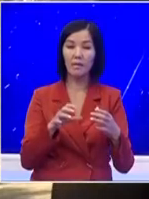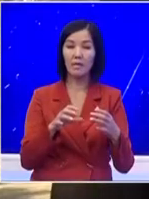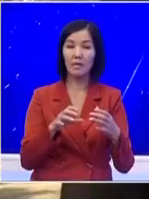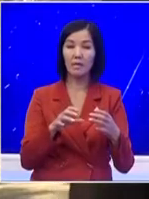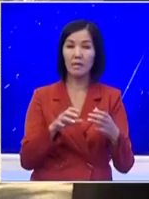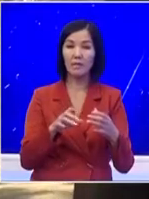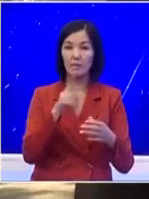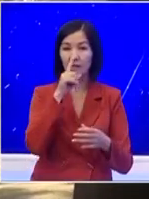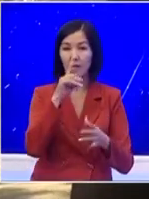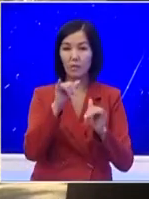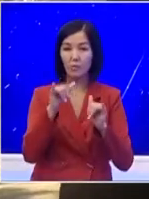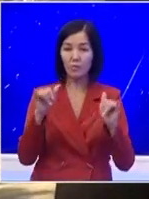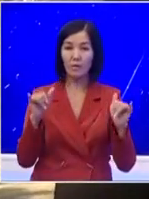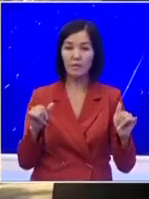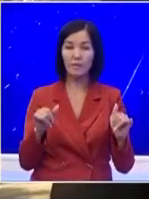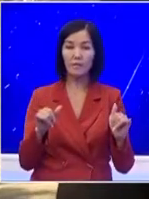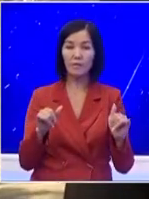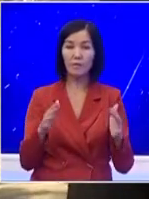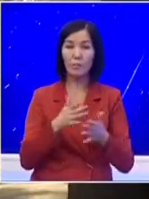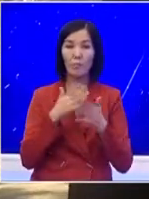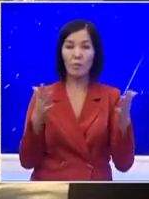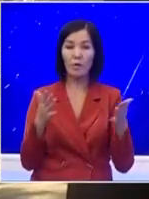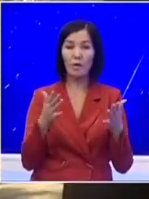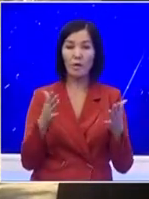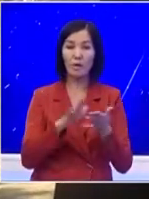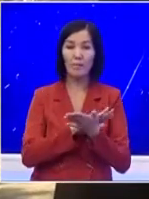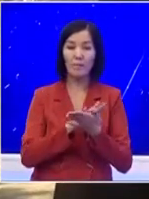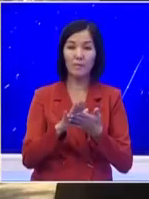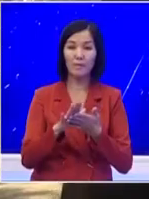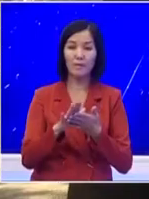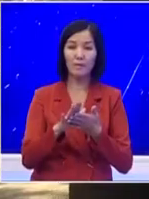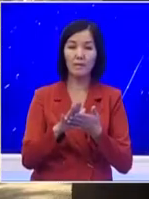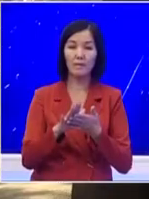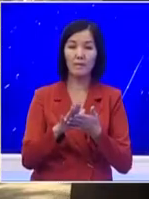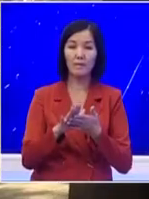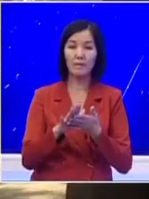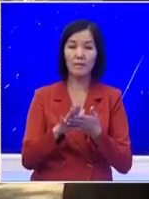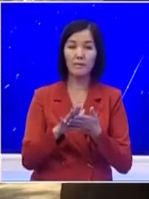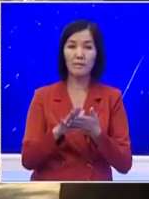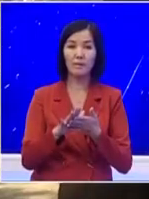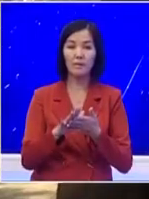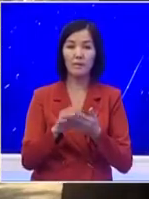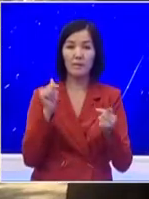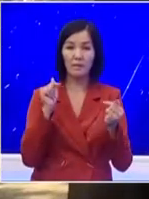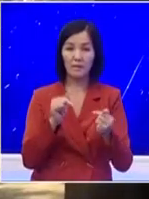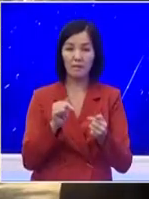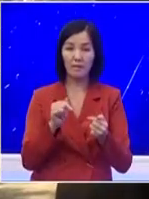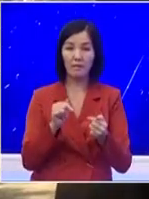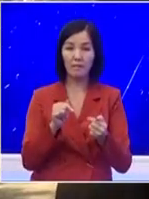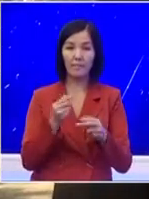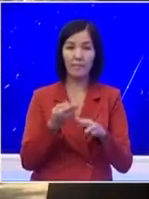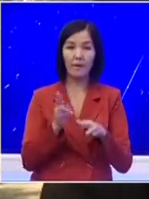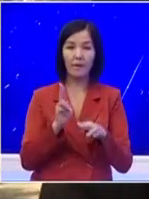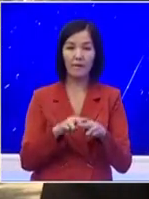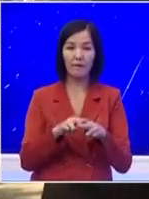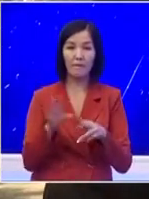к дальнейшему развитию, к более прозрачному виду деятельности. И, соответственно, от этого